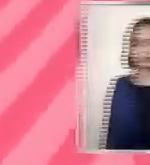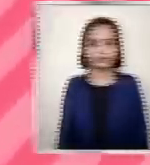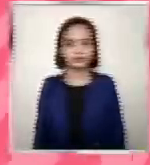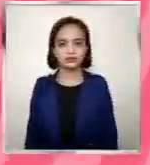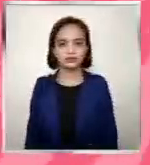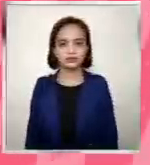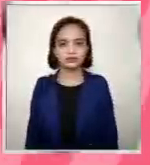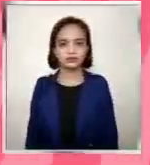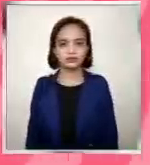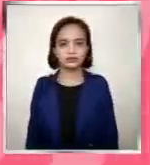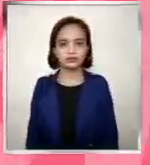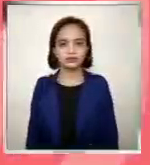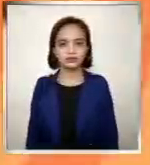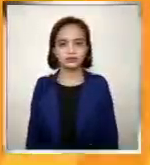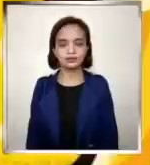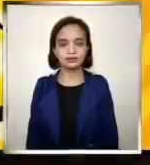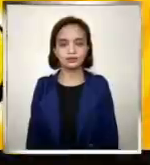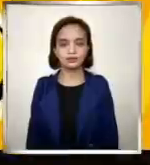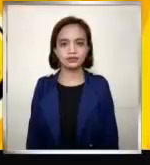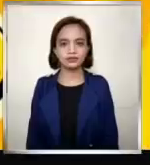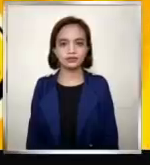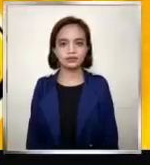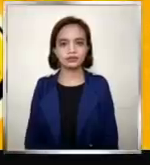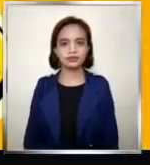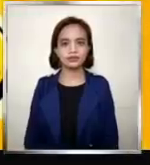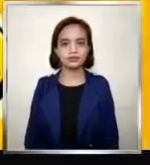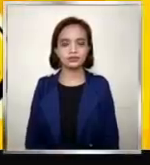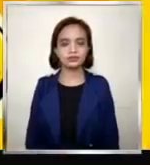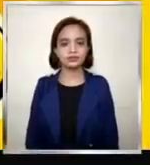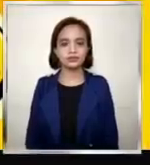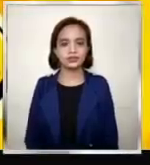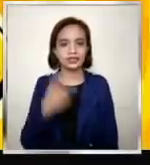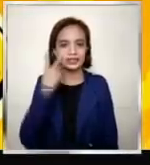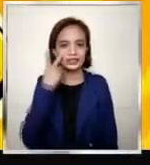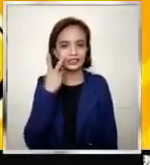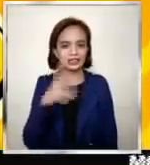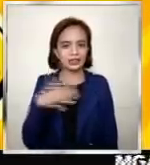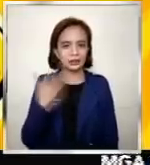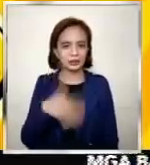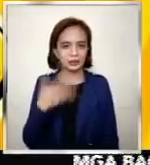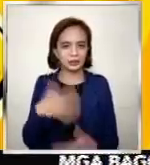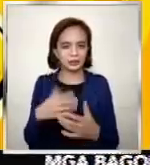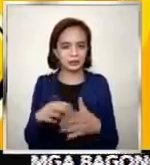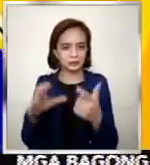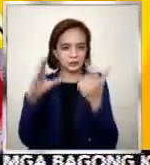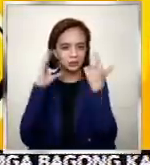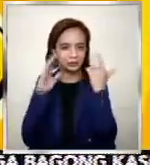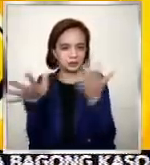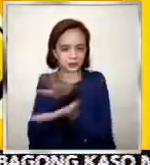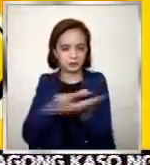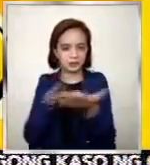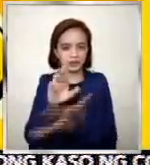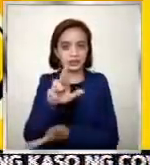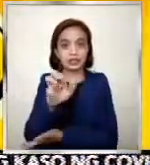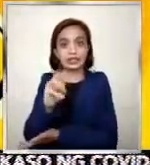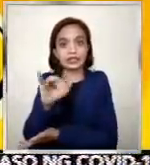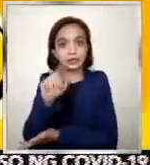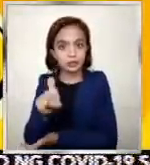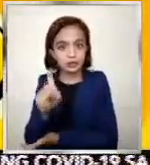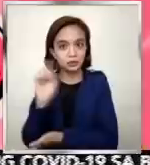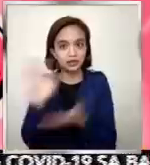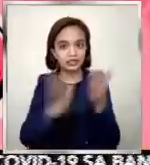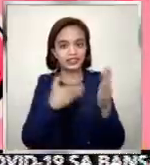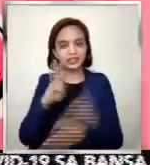It's the Hot Girl Coach and BTS. Hotter, sweeter at cooler ang remix version ng record-breaking song ng BTS na